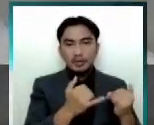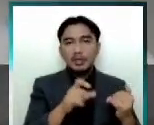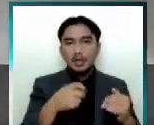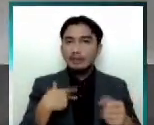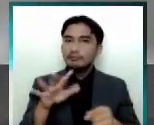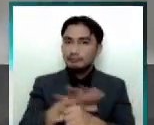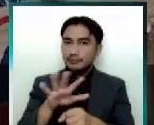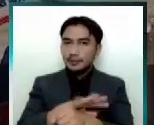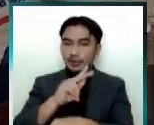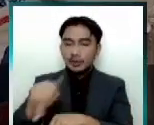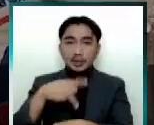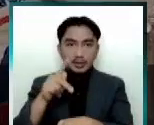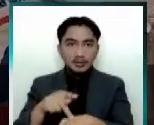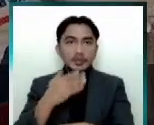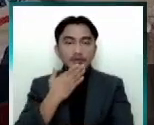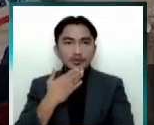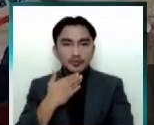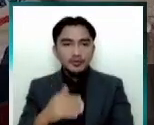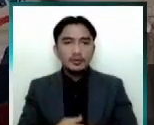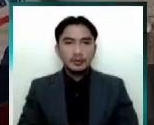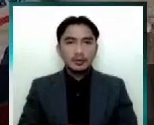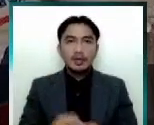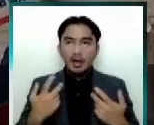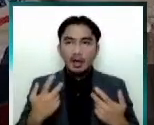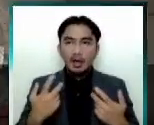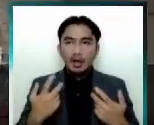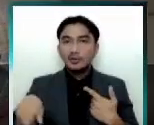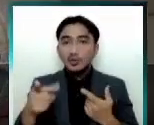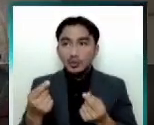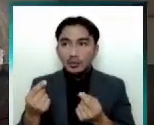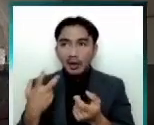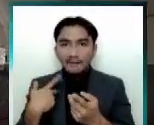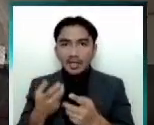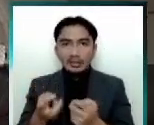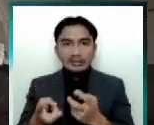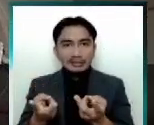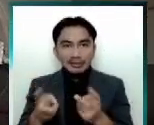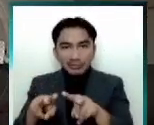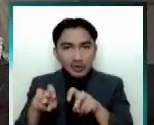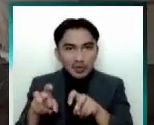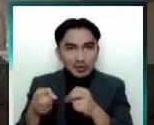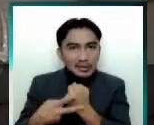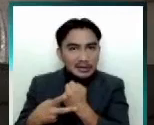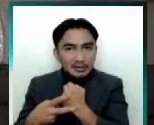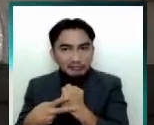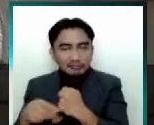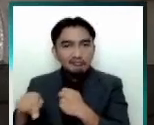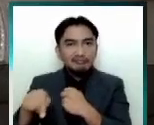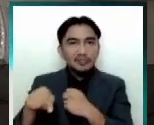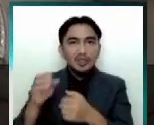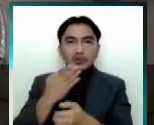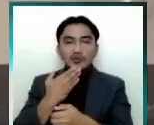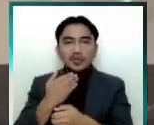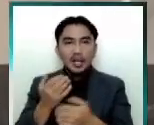bansa. Tumataas lang daw ang presyo dahil sa ilang naghuhoard umano ng asukal. Kumpiyansa ang grupo na bababa na ang presyo ng asukal